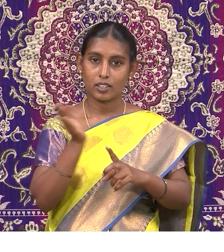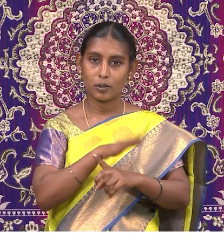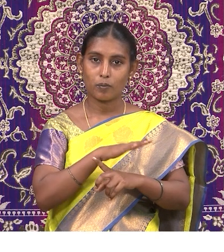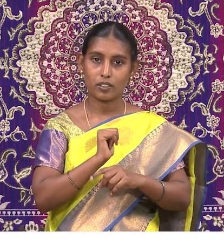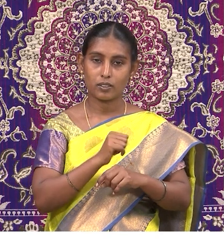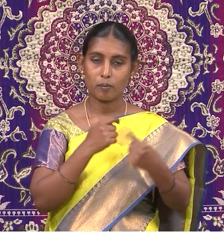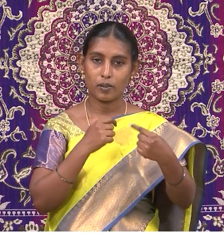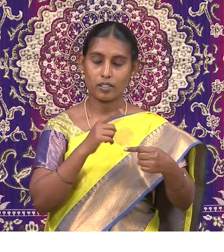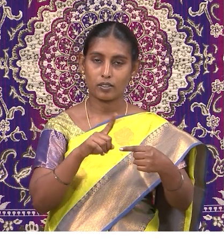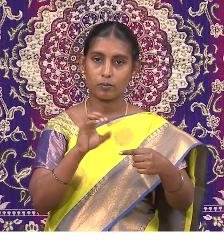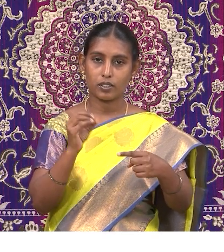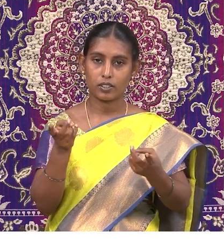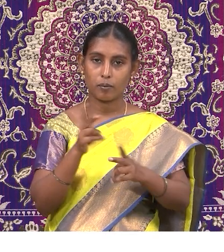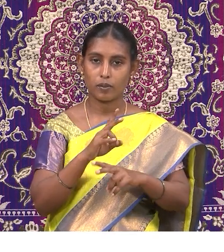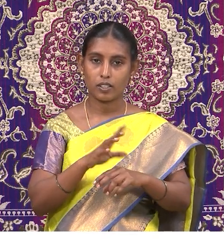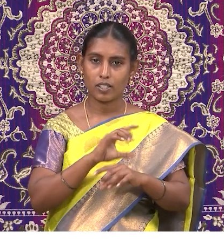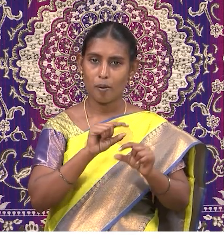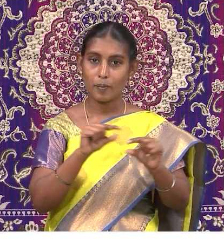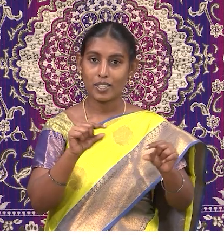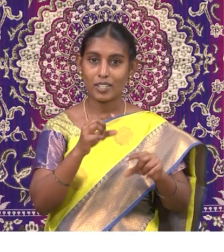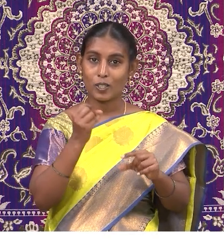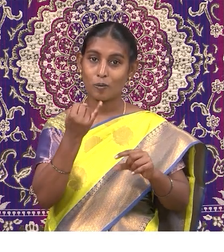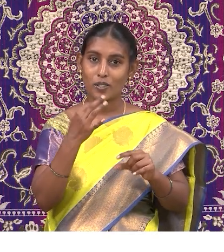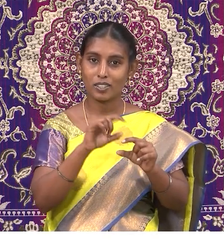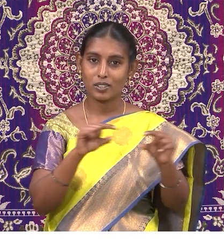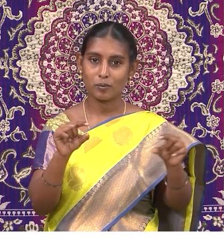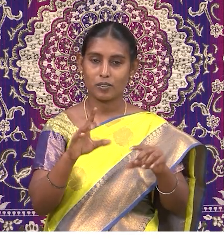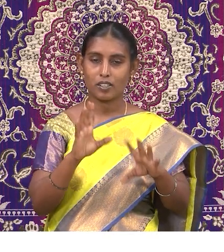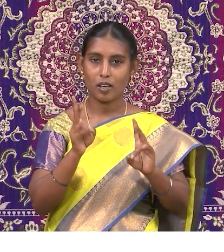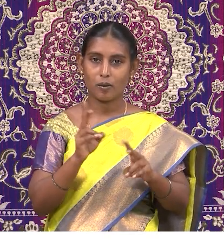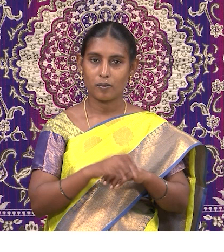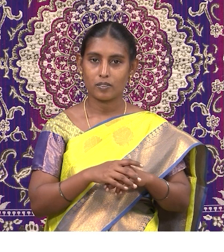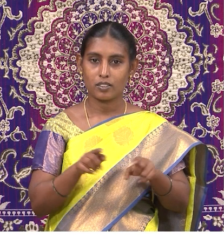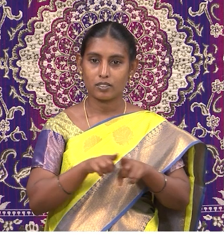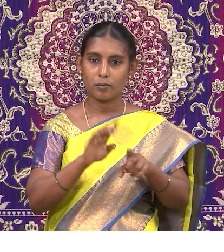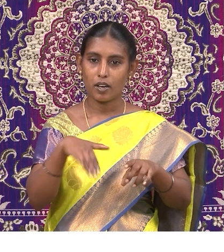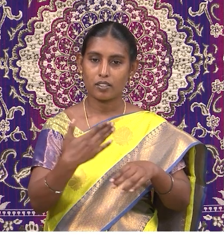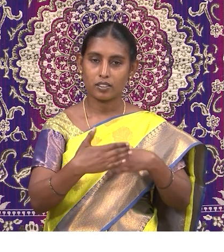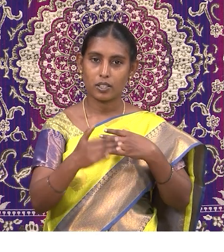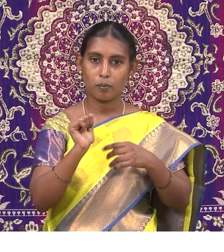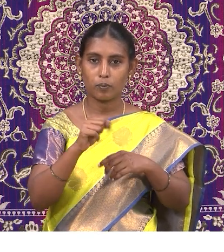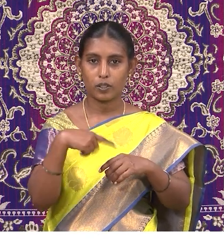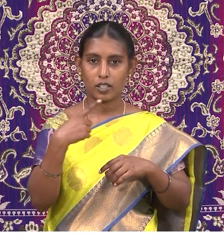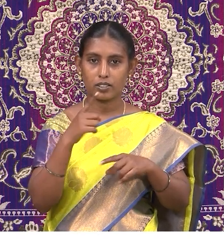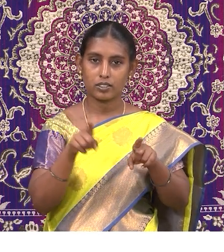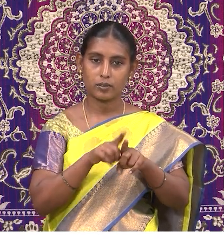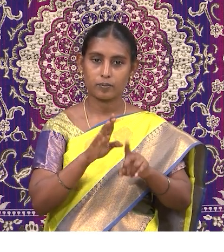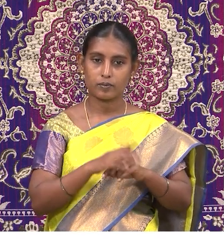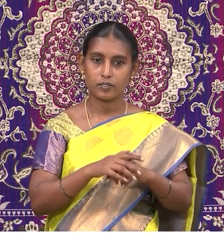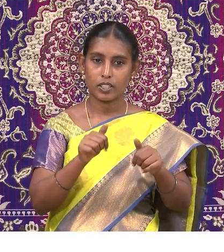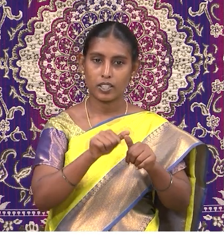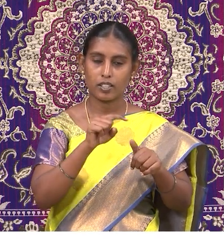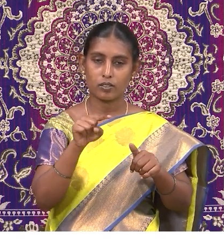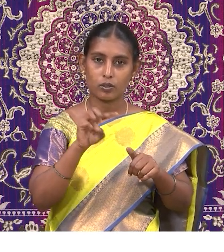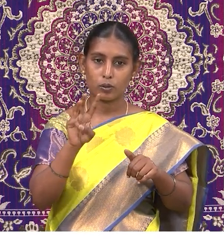பத்து. இப்போ இருபது சம்பளம் அமைஞ்சு போச்சா? இதுக்கப்புறம் நீங்கள் எப்பயும் போல போட வேண்டியது, ஏ ஈக்குவல் டு மூன்று, ஏ ஸ்கொயர் பக்கத்தில்